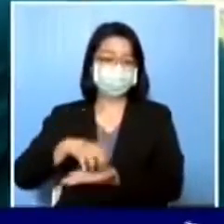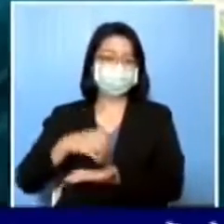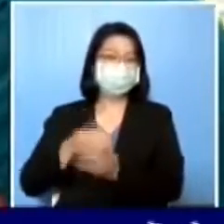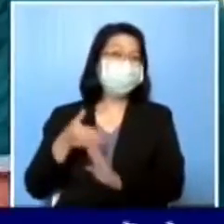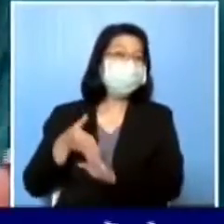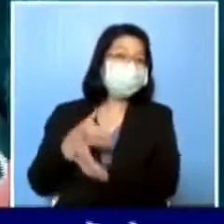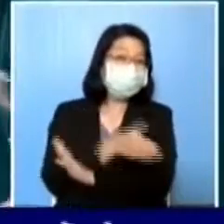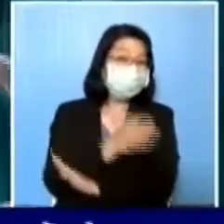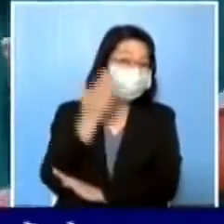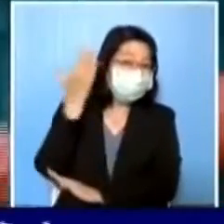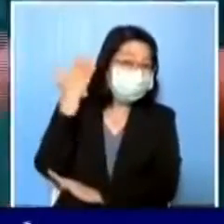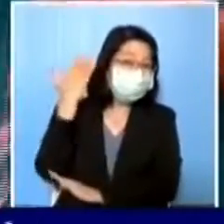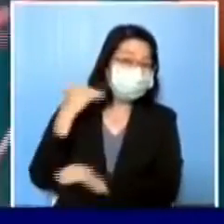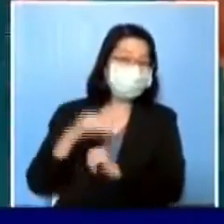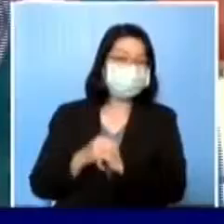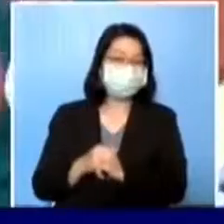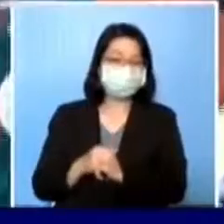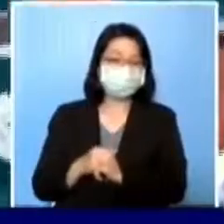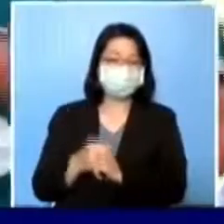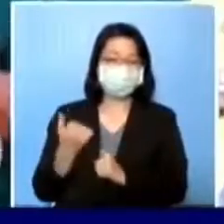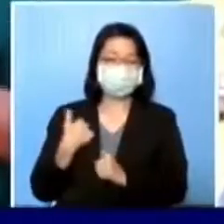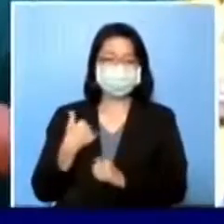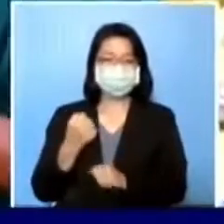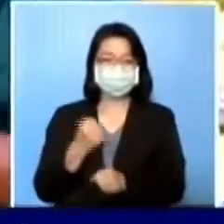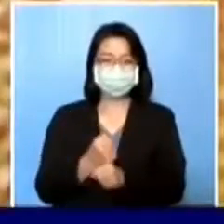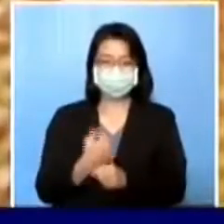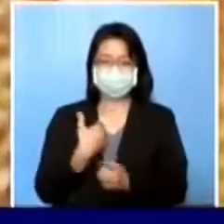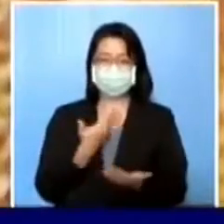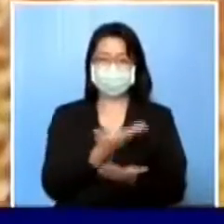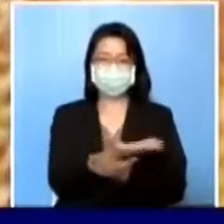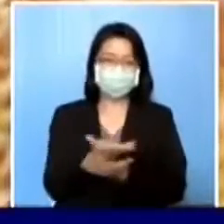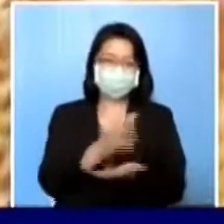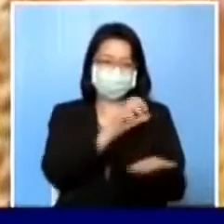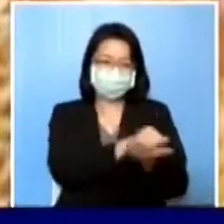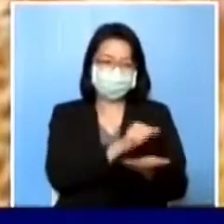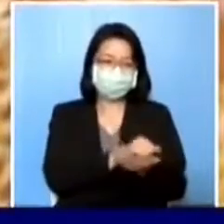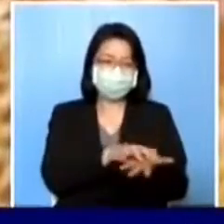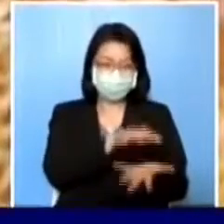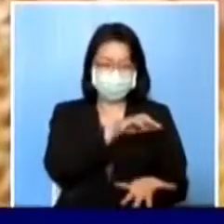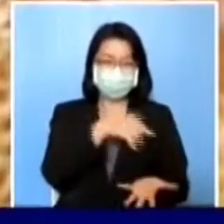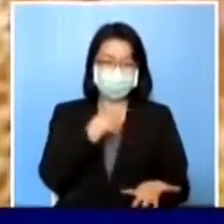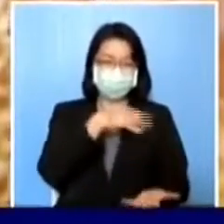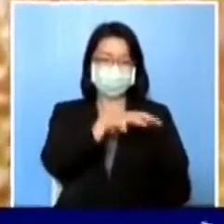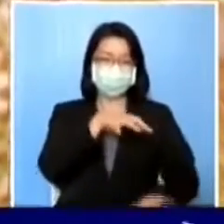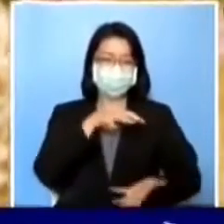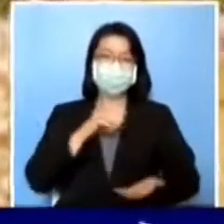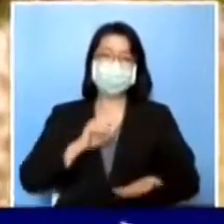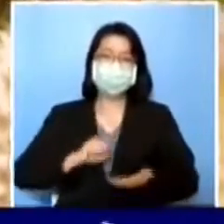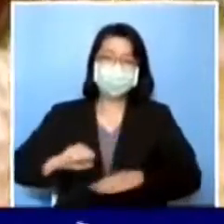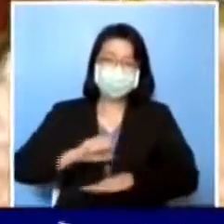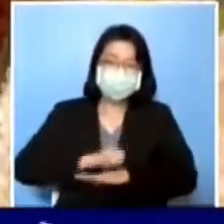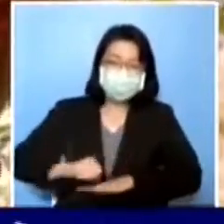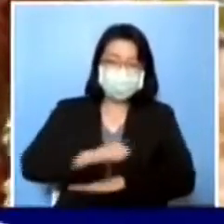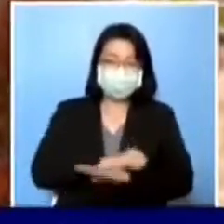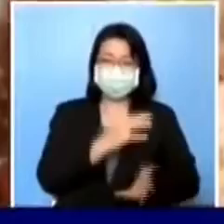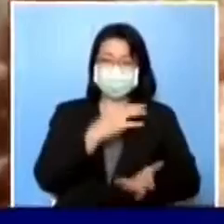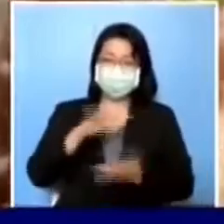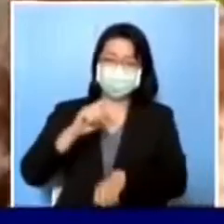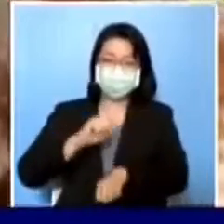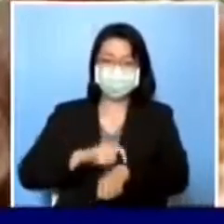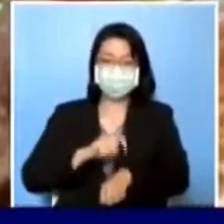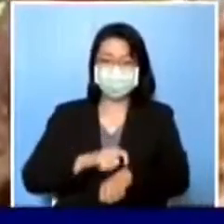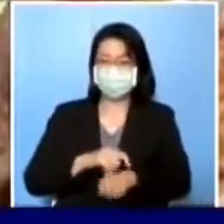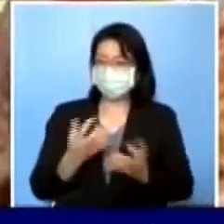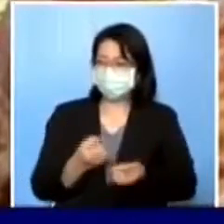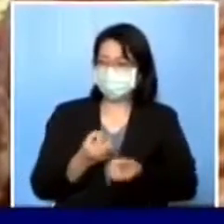านี้มีลงจากประเทศญี่ปุ่นเคยมาติดต่อขอซื้อสินค้าถึงสวนแบบเหมายกสวนแต่มีเงื่อนไขต้องส่งสินค้าตามปริม